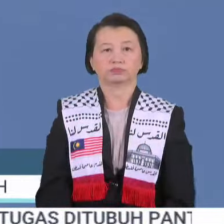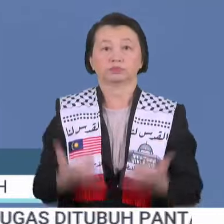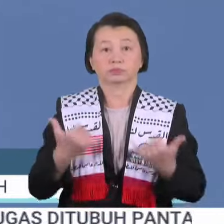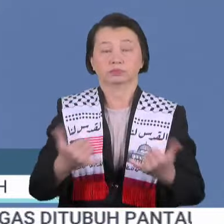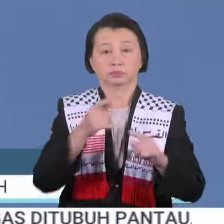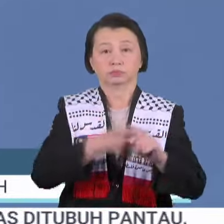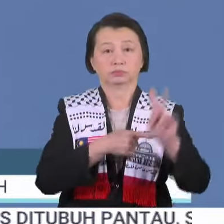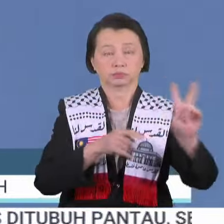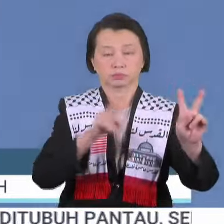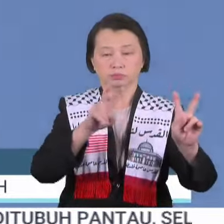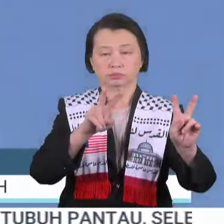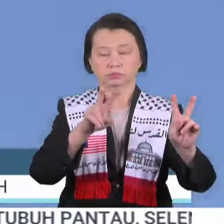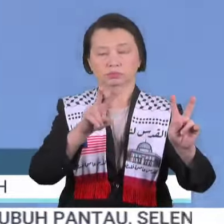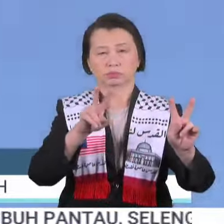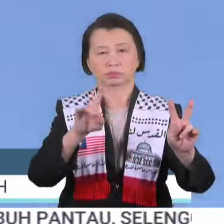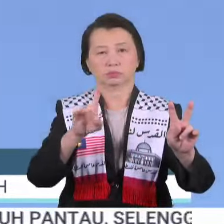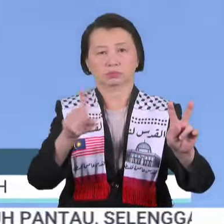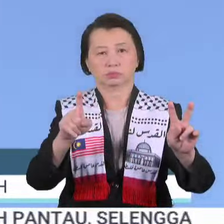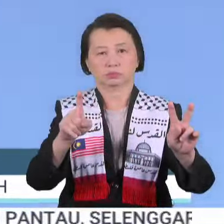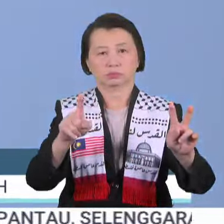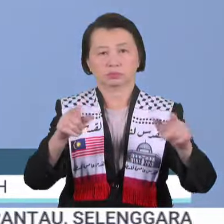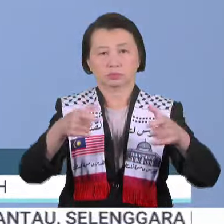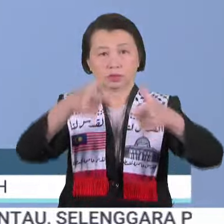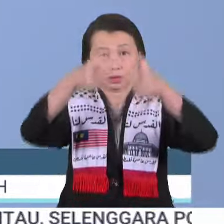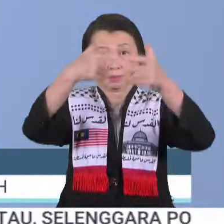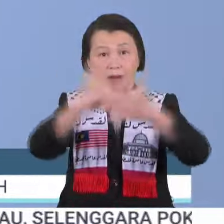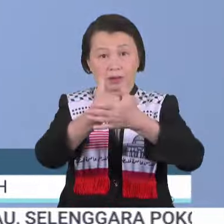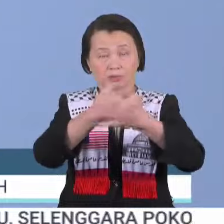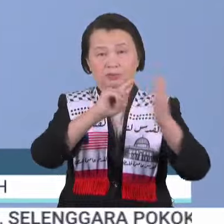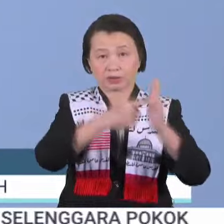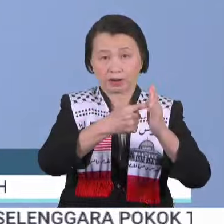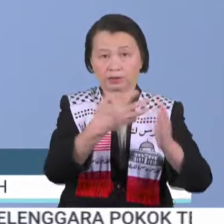Setakat Februari, 281 menara baru telah beroperasi dan